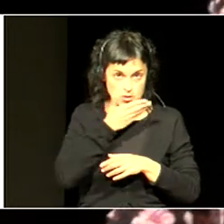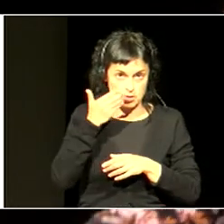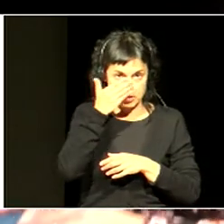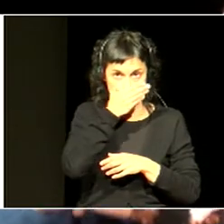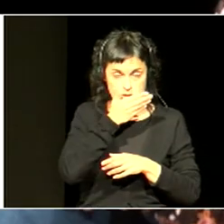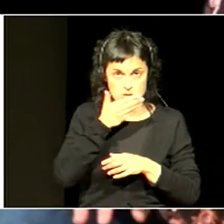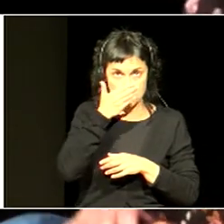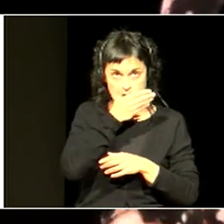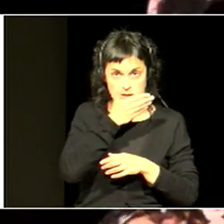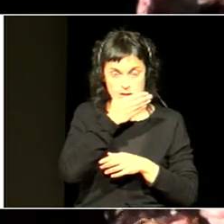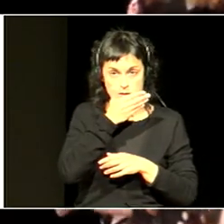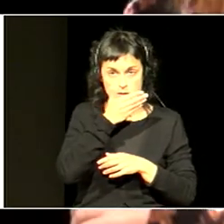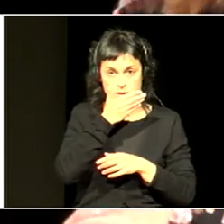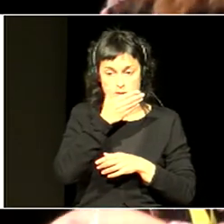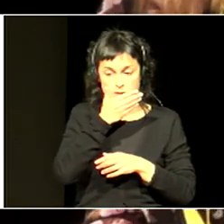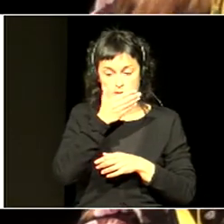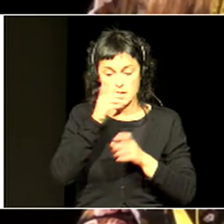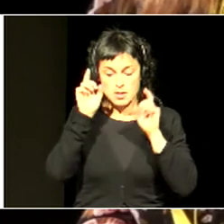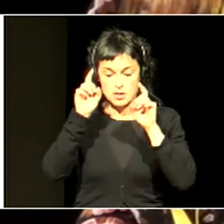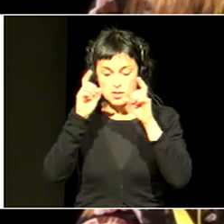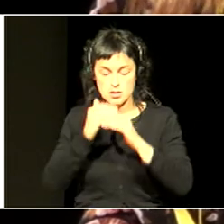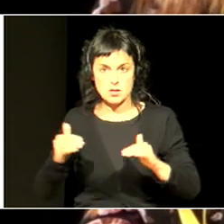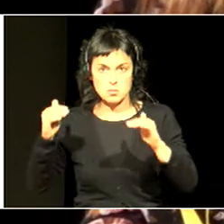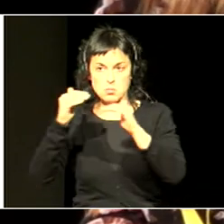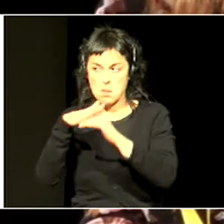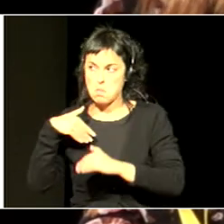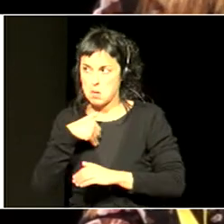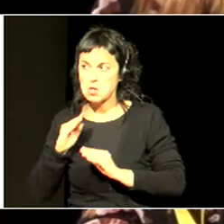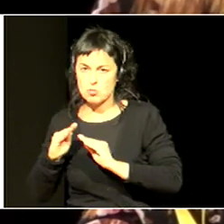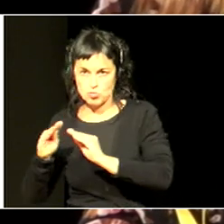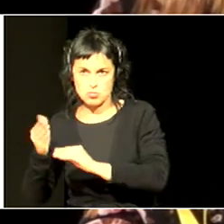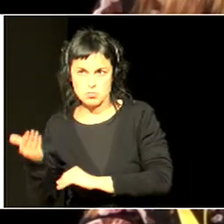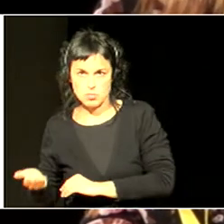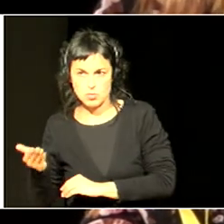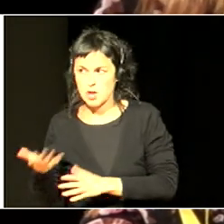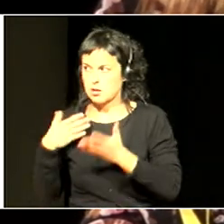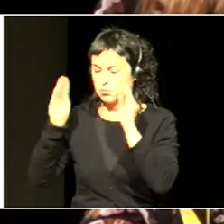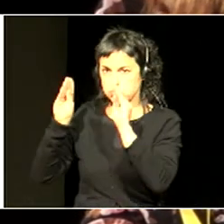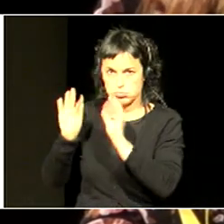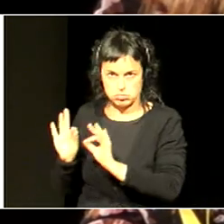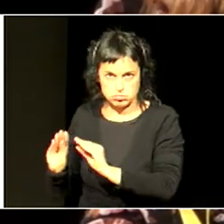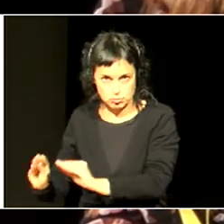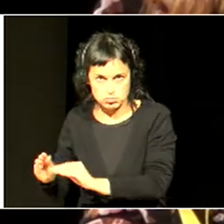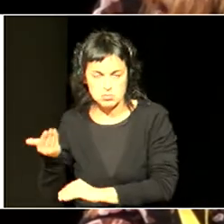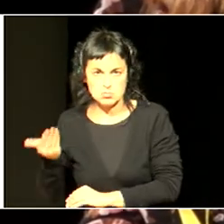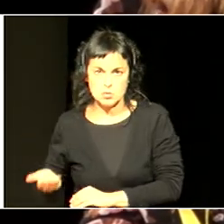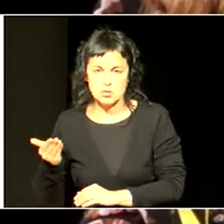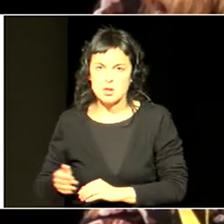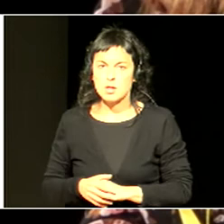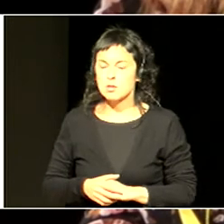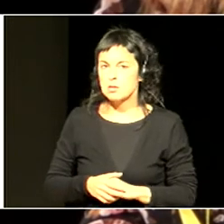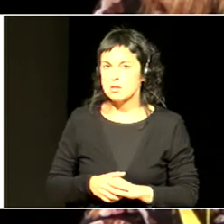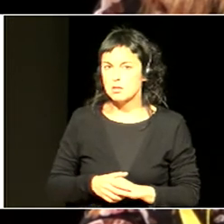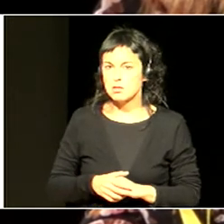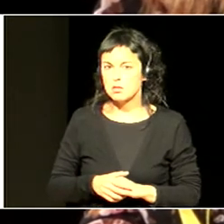ezkidetzako ordezkarien papera, bere prestakuntza, bere formakuntza daukate baita,